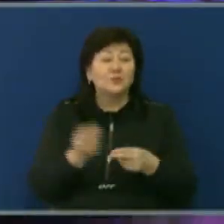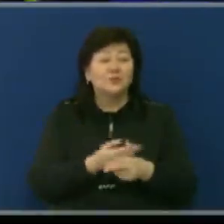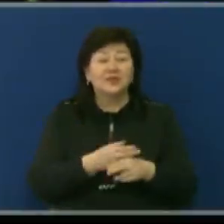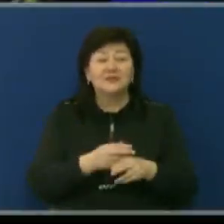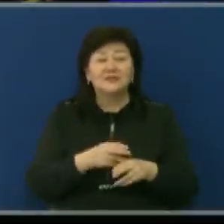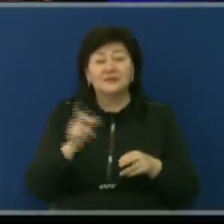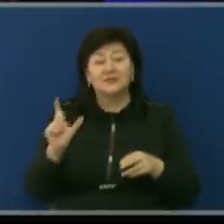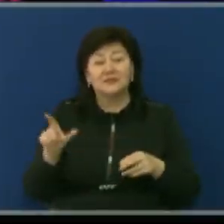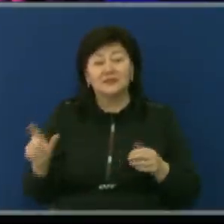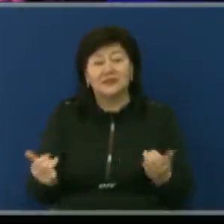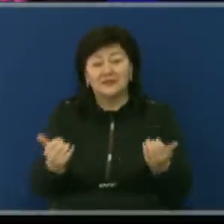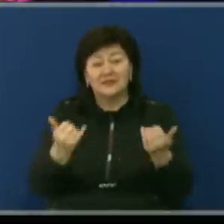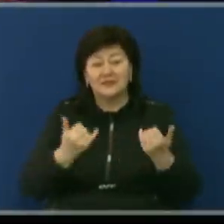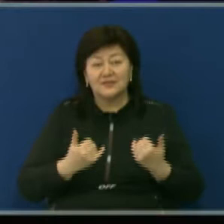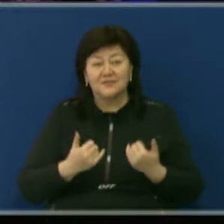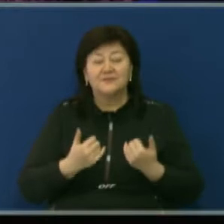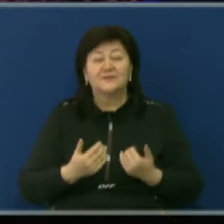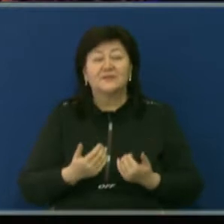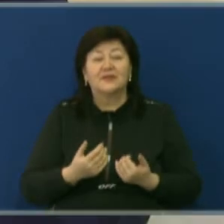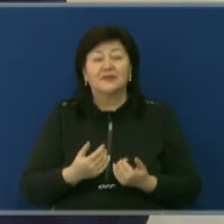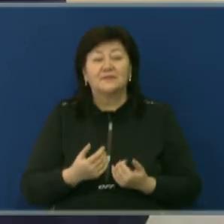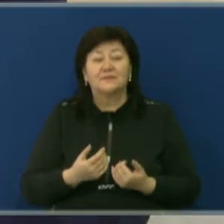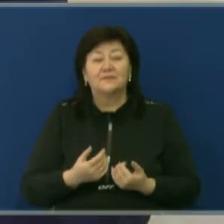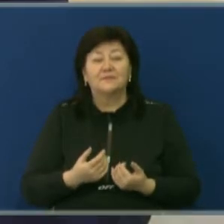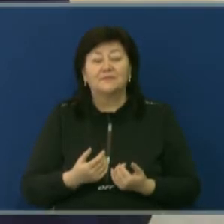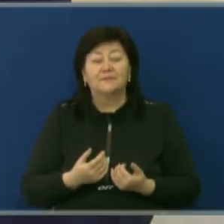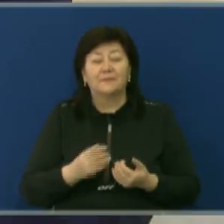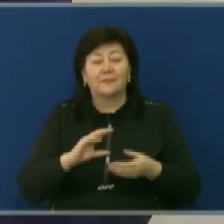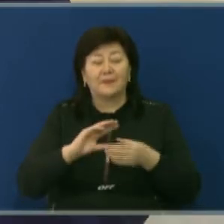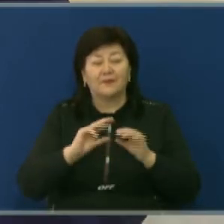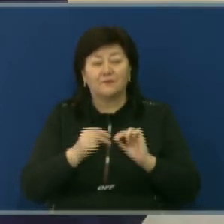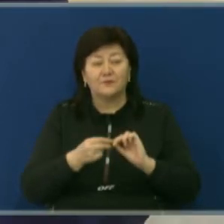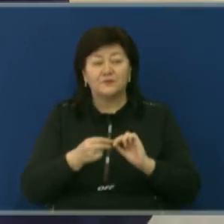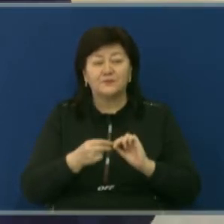казахского музыкально-драматического театра имени Абая.